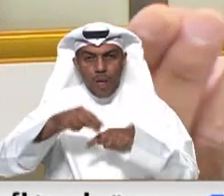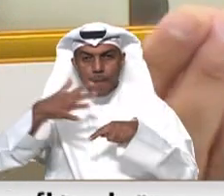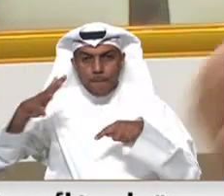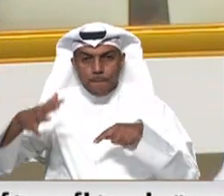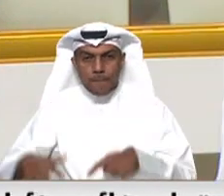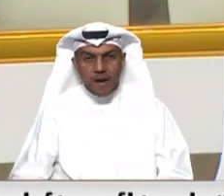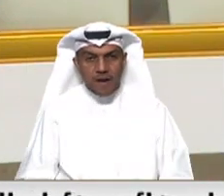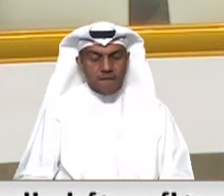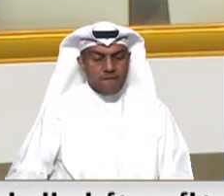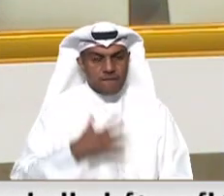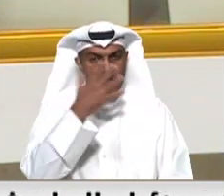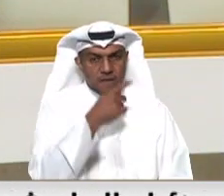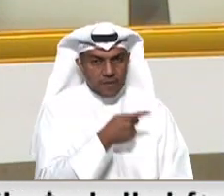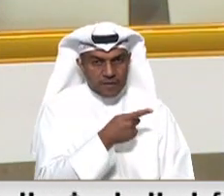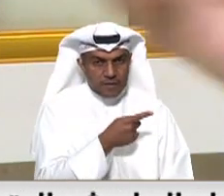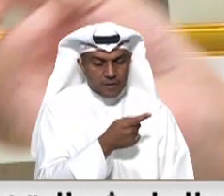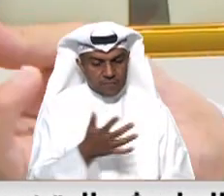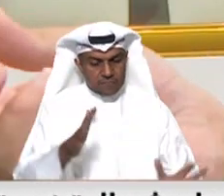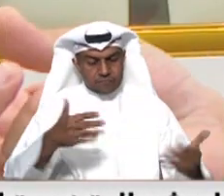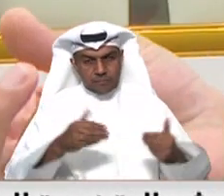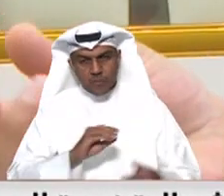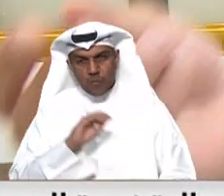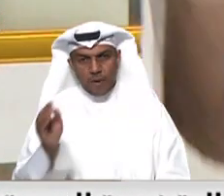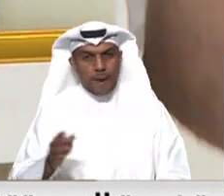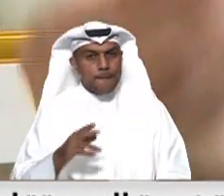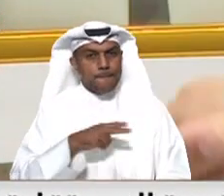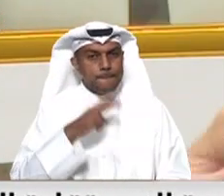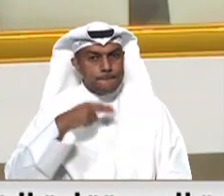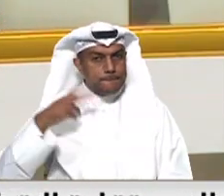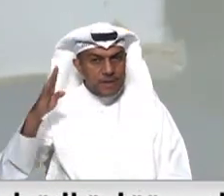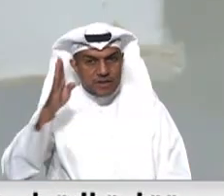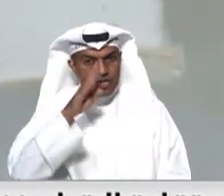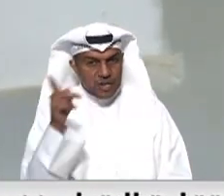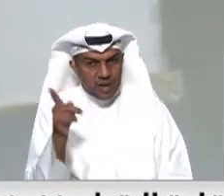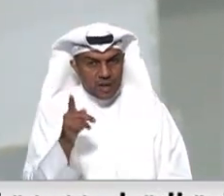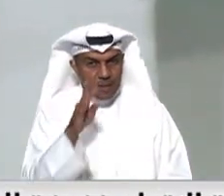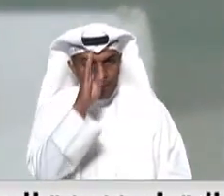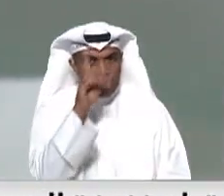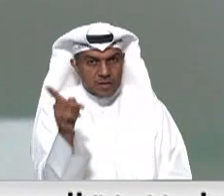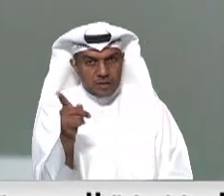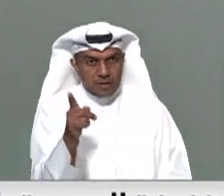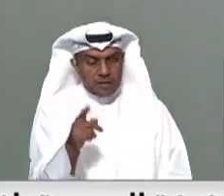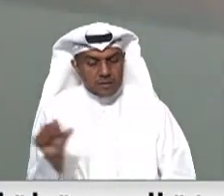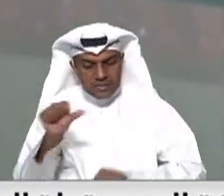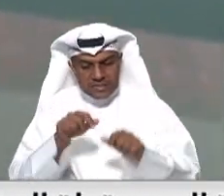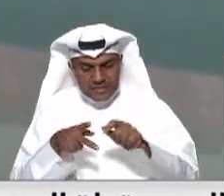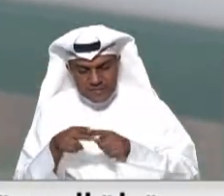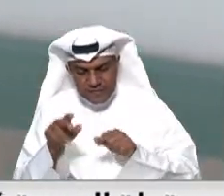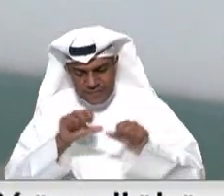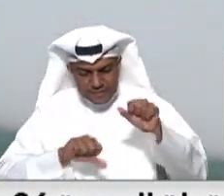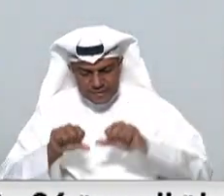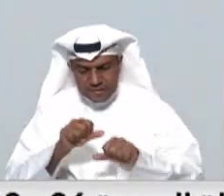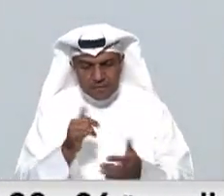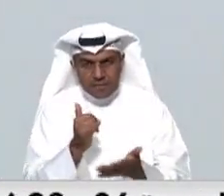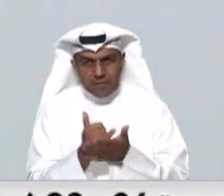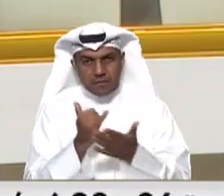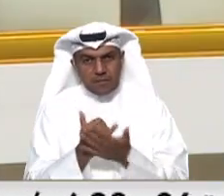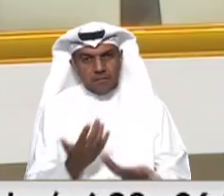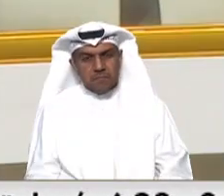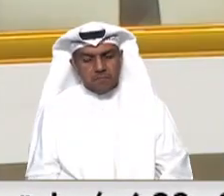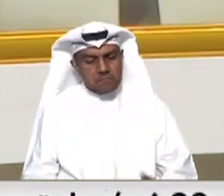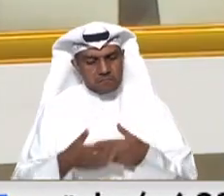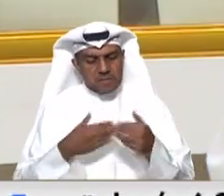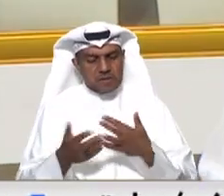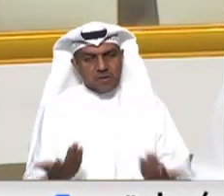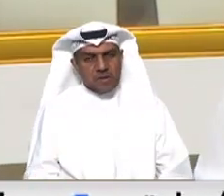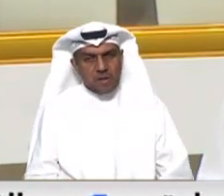أفريقي يأخذونه وين يودونه؟ بلجيكا، يقصونه بلجيكا، شو يصير؟ بلجيكي. هذه الفكرة، ولا ما في شيء اسمه إماراتي